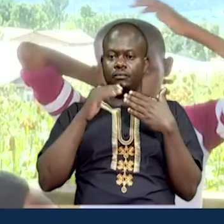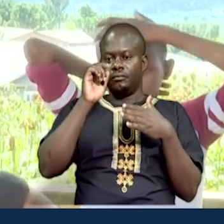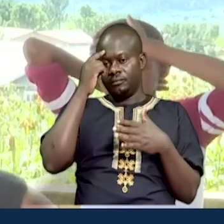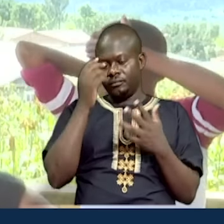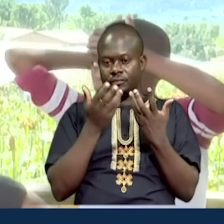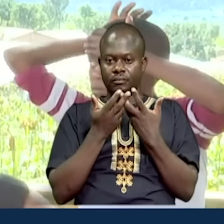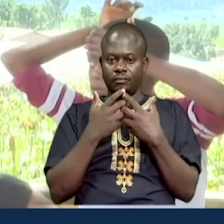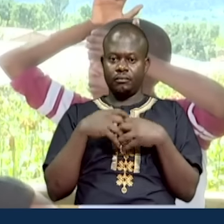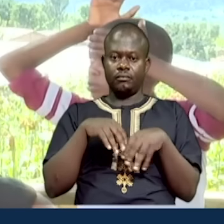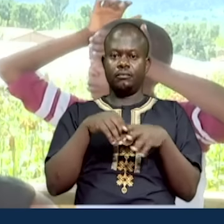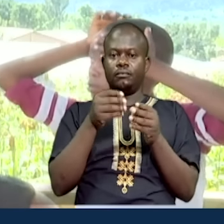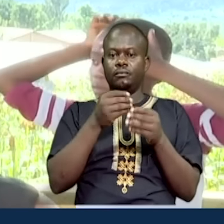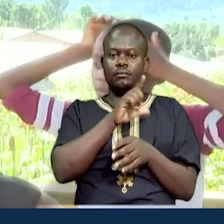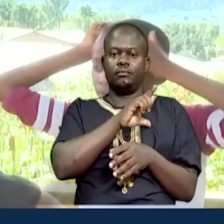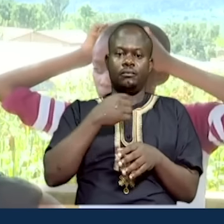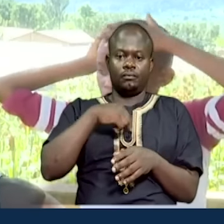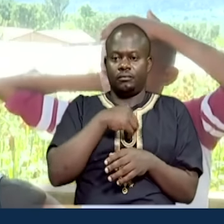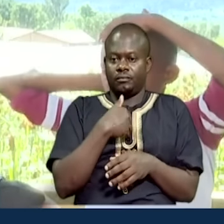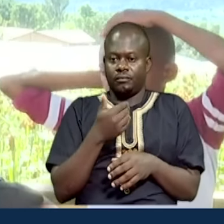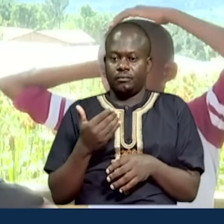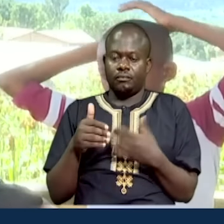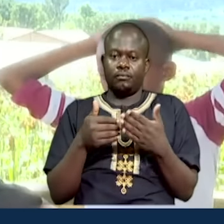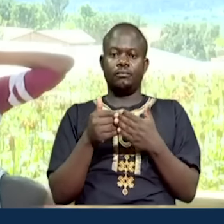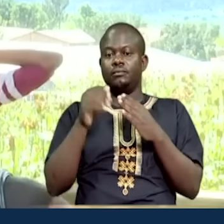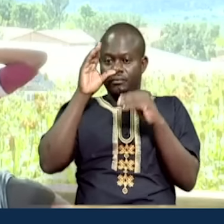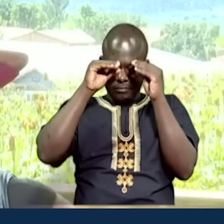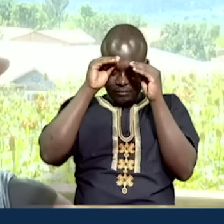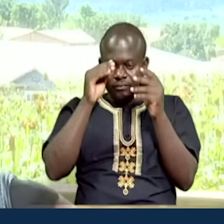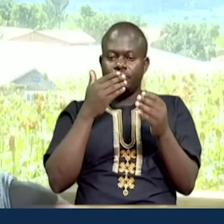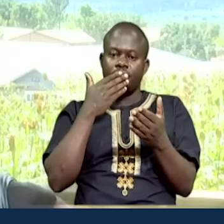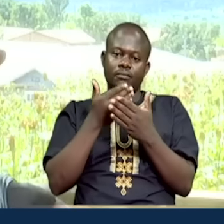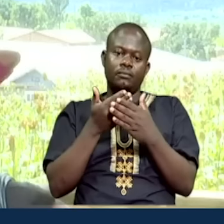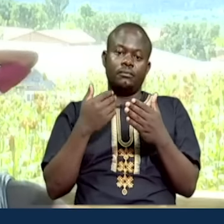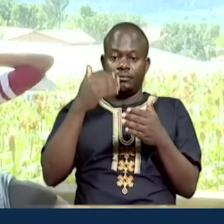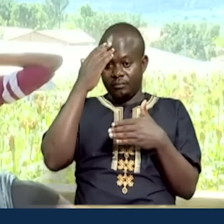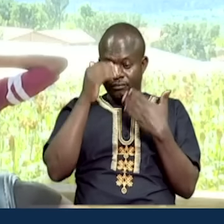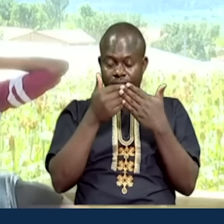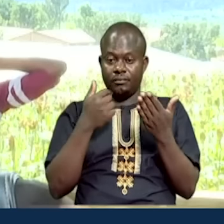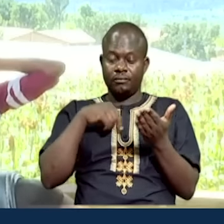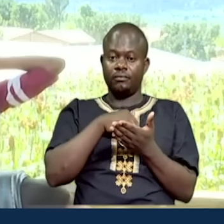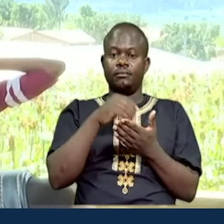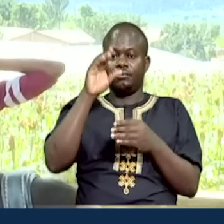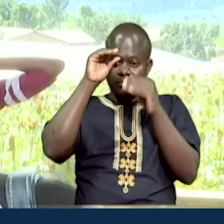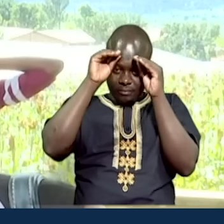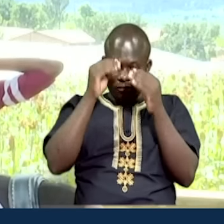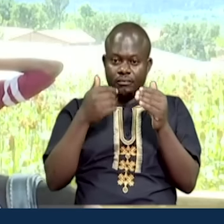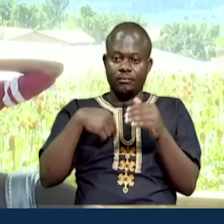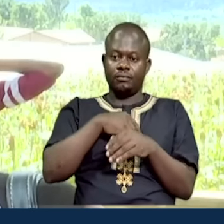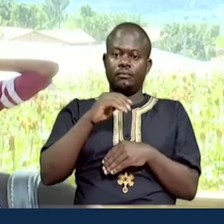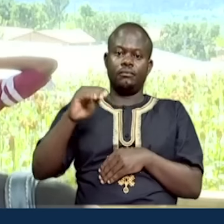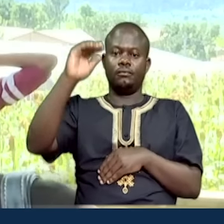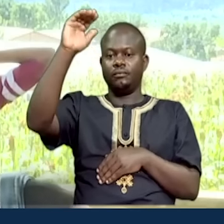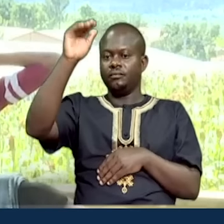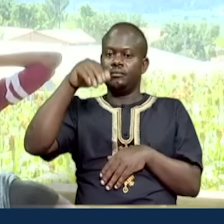munsi none yaduhaye amahirwe abana bacu bakiga utwo tutize kuko abana banjye ntibarize umuhungu wanjye mukuru ni